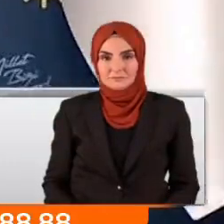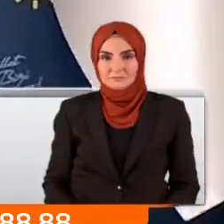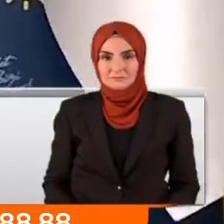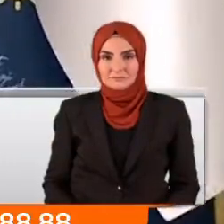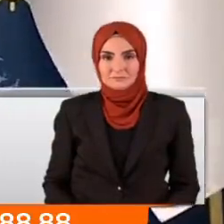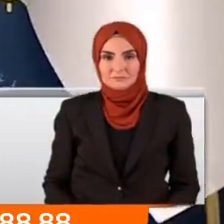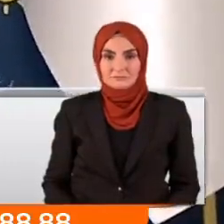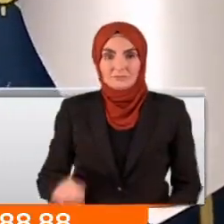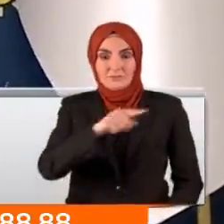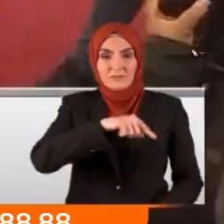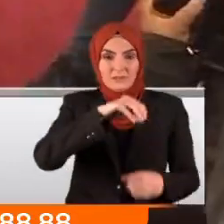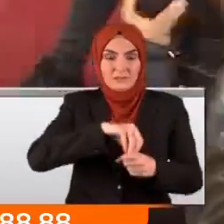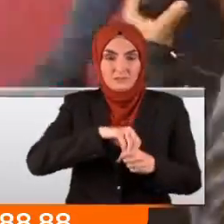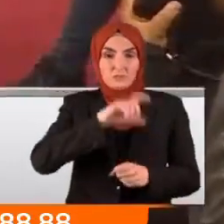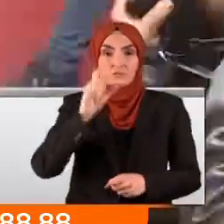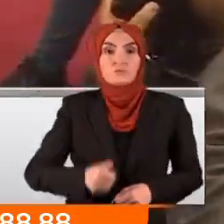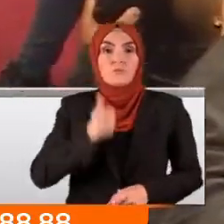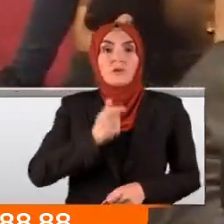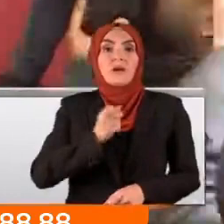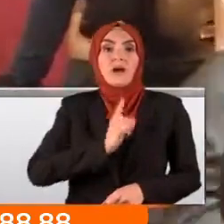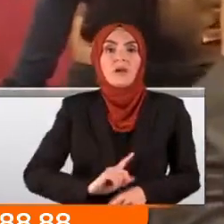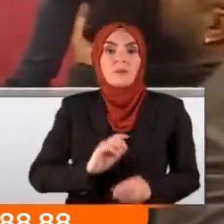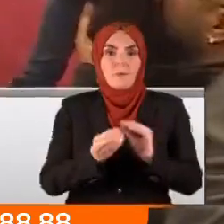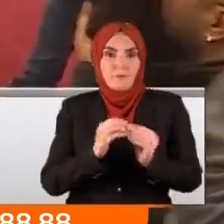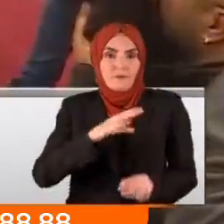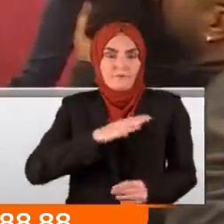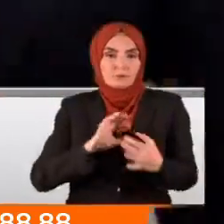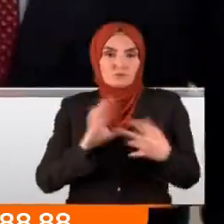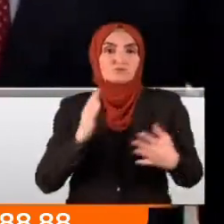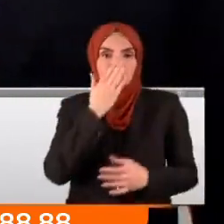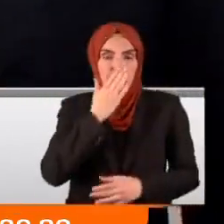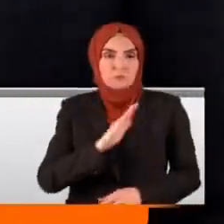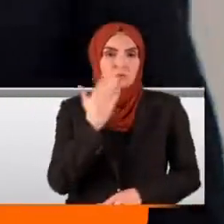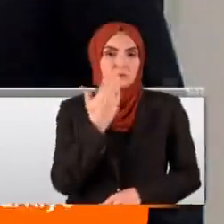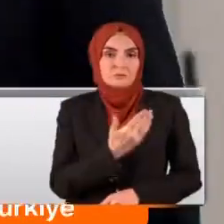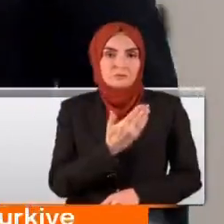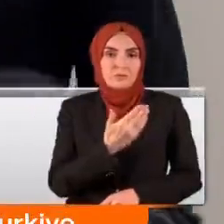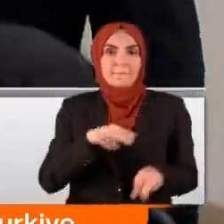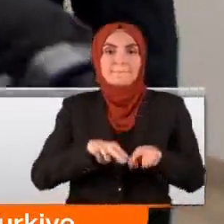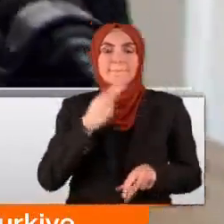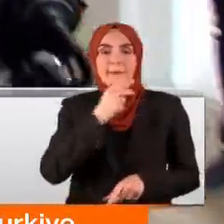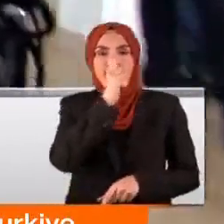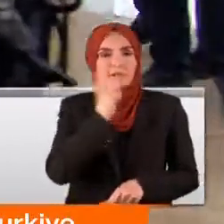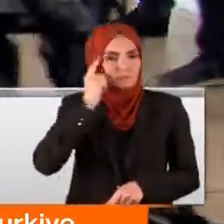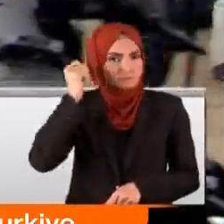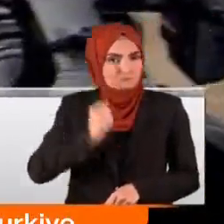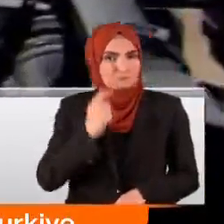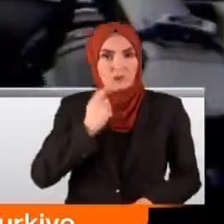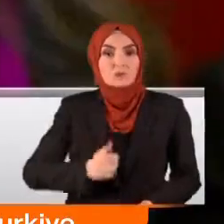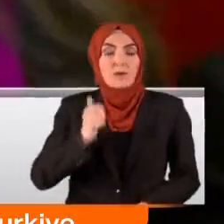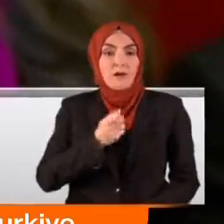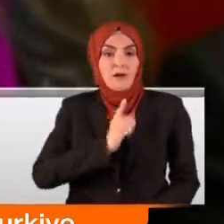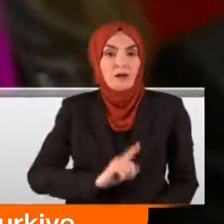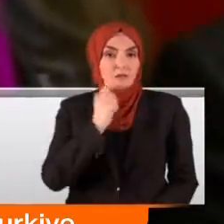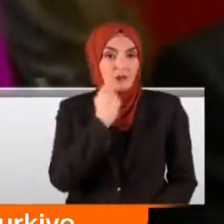Daha içlerindeki Cumhurbaşkanlığı adaylığı düğümünü çözememişken Akşener'in ısrarlı başbakan adaylığına Millet İttifakı'nın